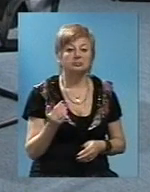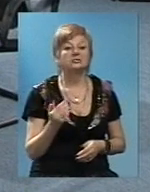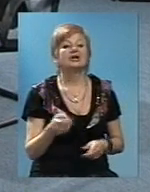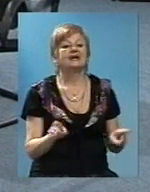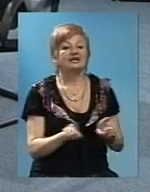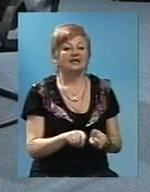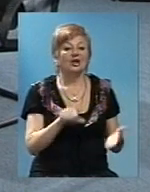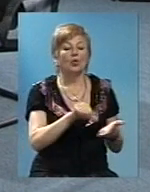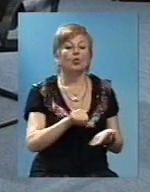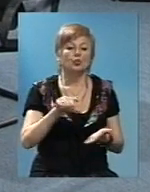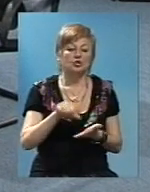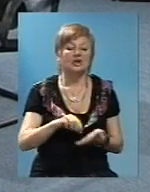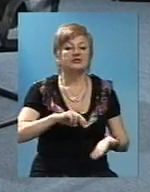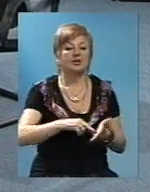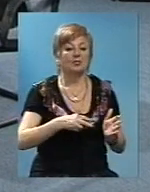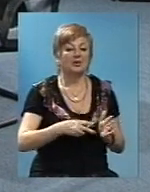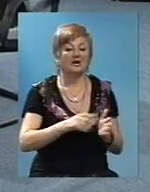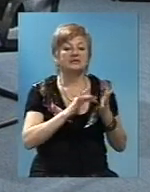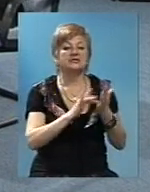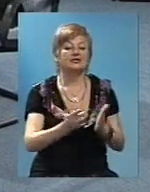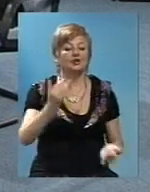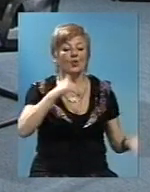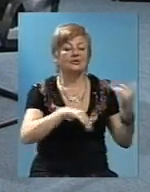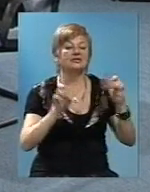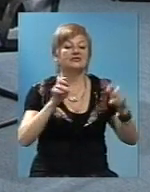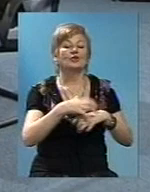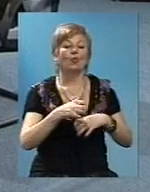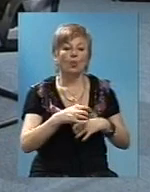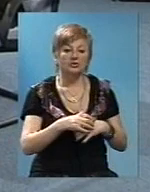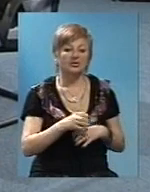також учасники проєкту «Гірські котики» Сергій Мальцев та